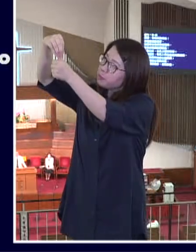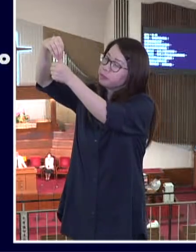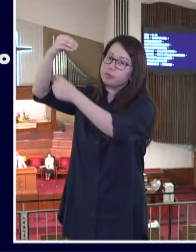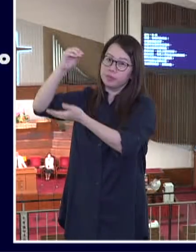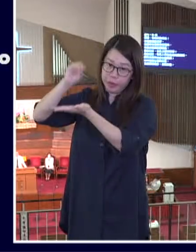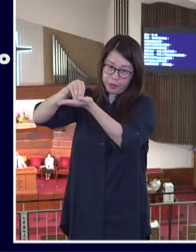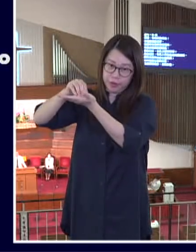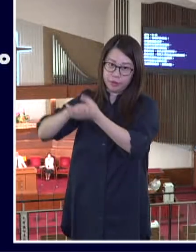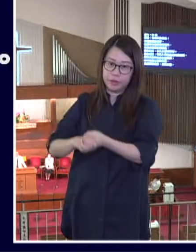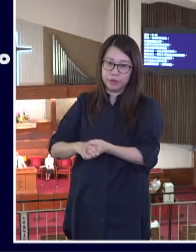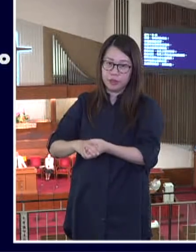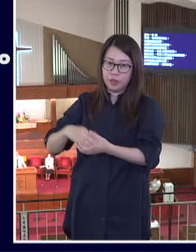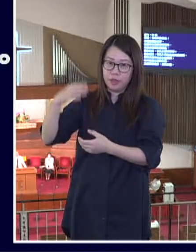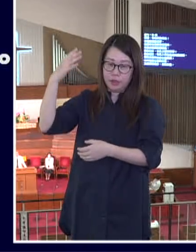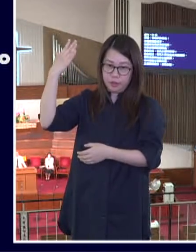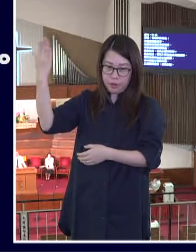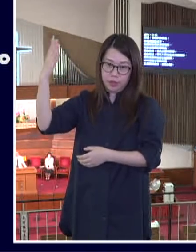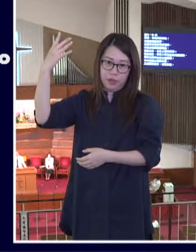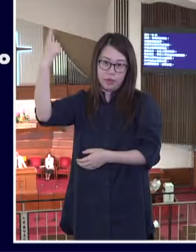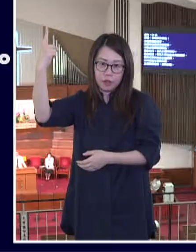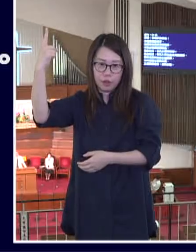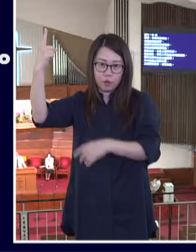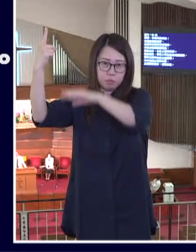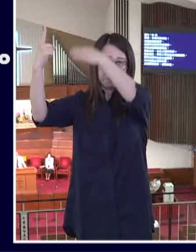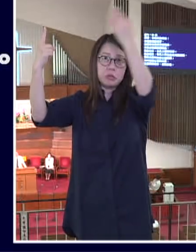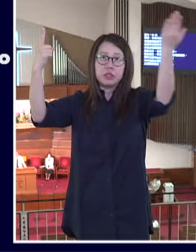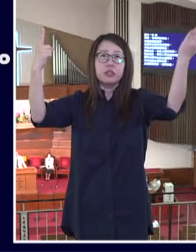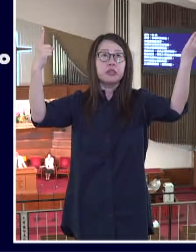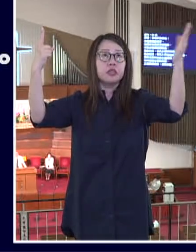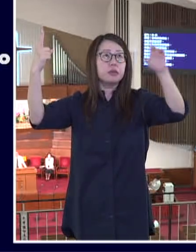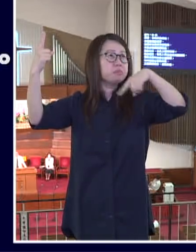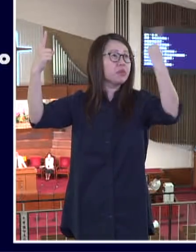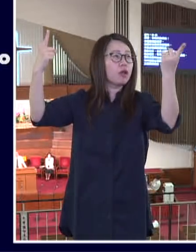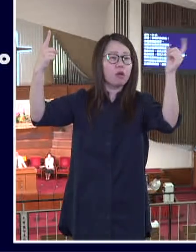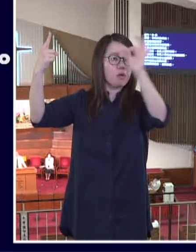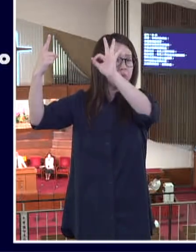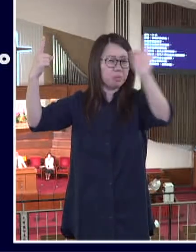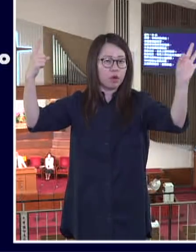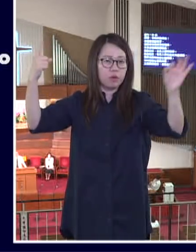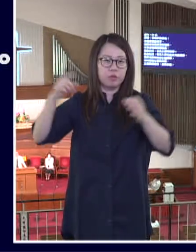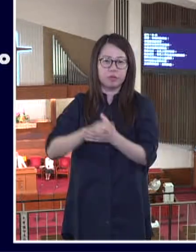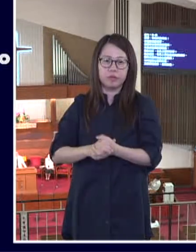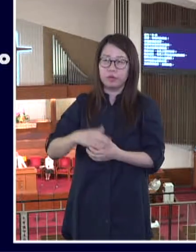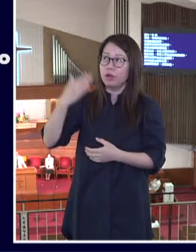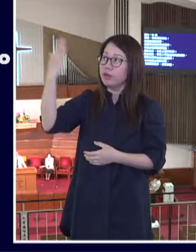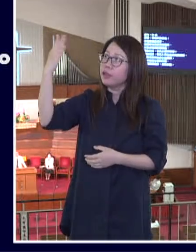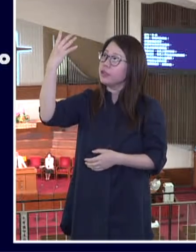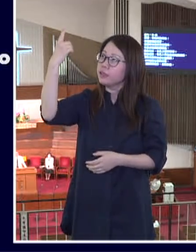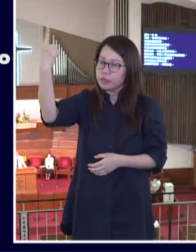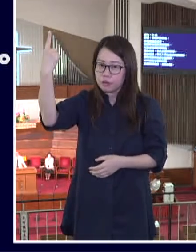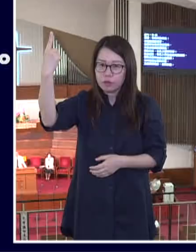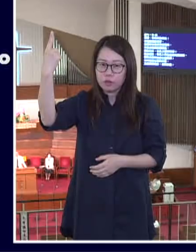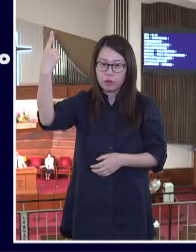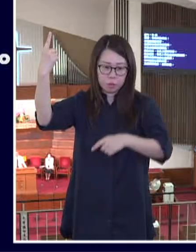以外，在天上我有谁呢？除你以外，在地上我